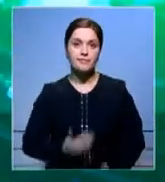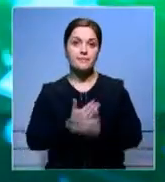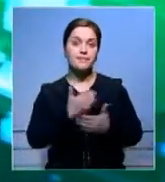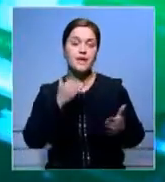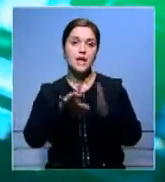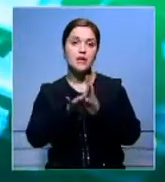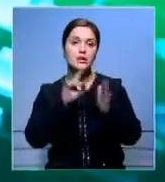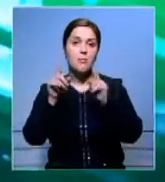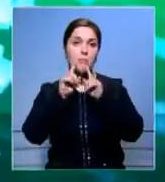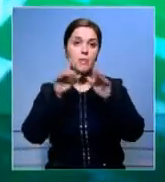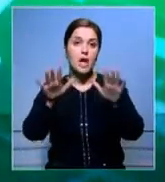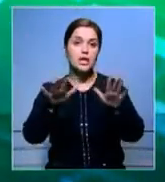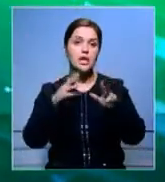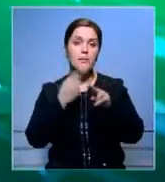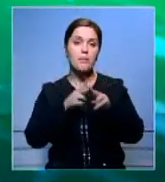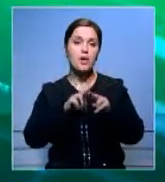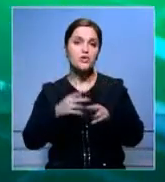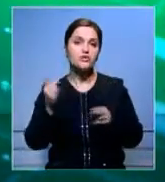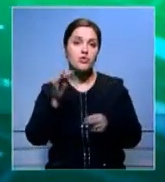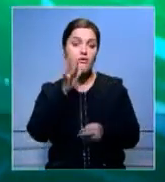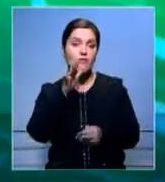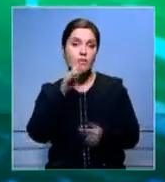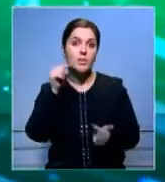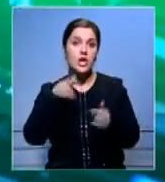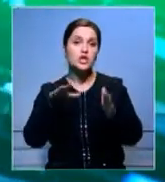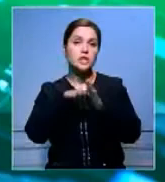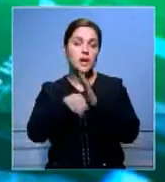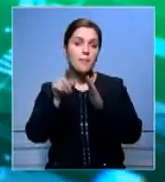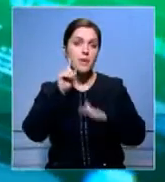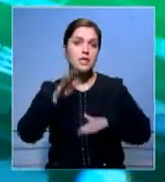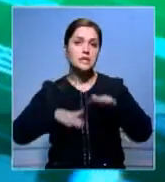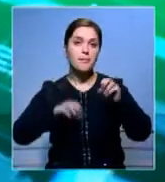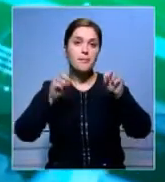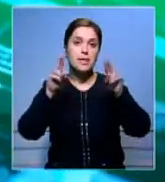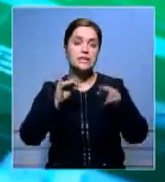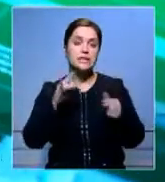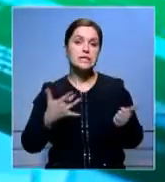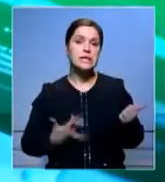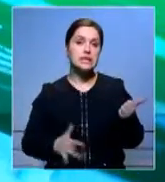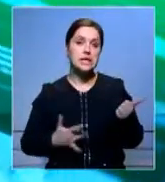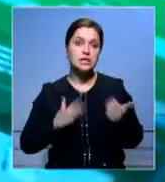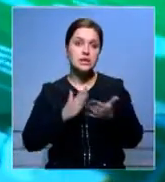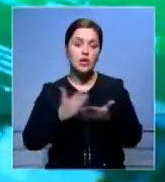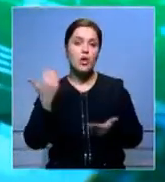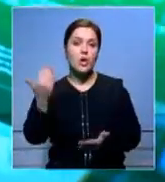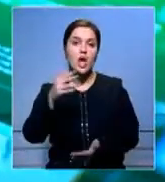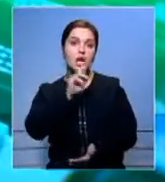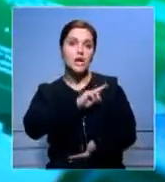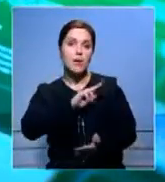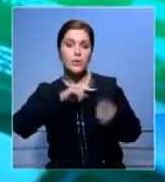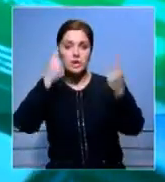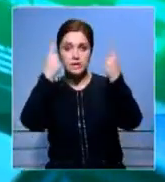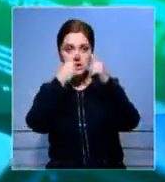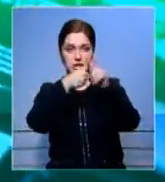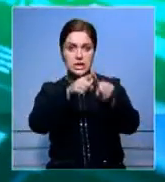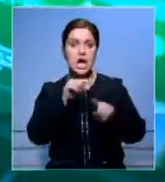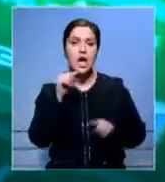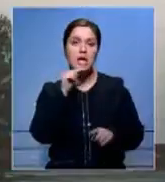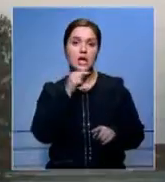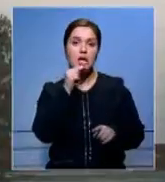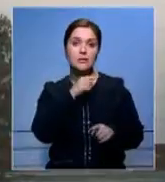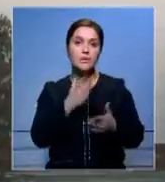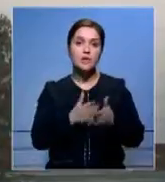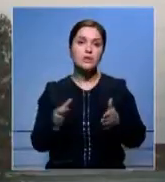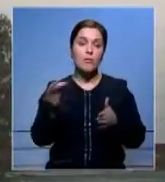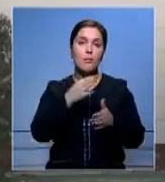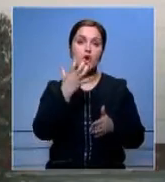Досрочные выборы в парламент – это веление времени, считает молодой специалист из Тараза Жарылкасын Бакенов. Он работает инженером-экономистом в